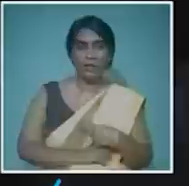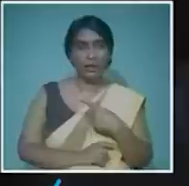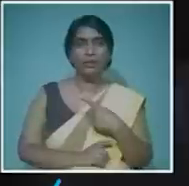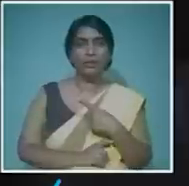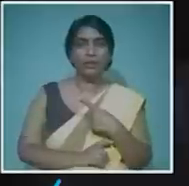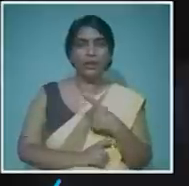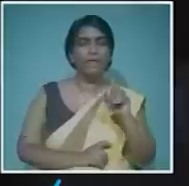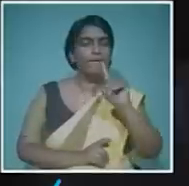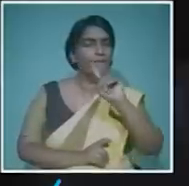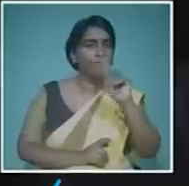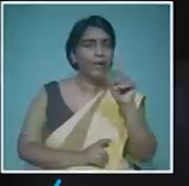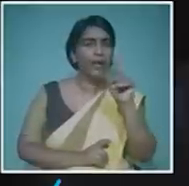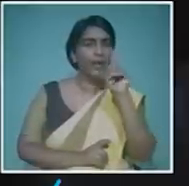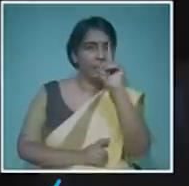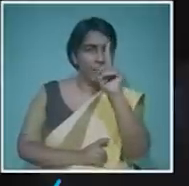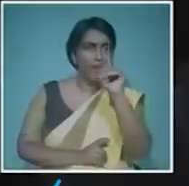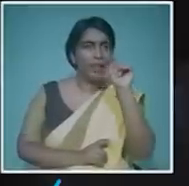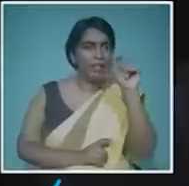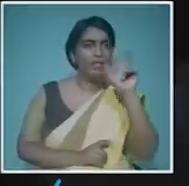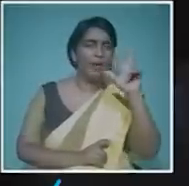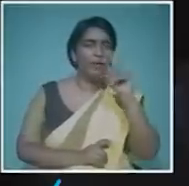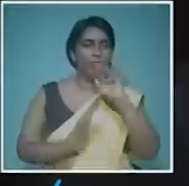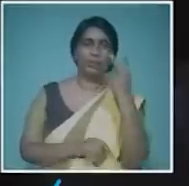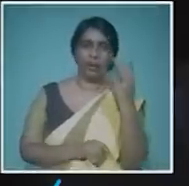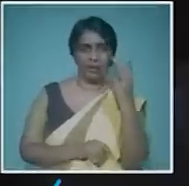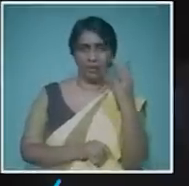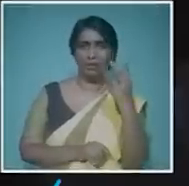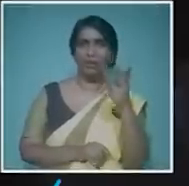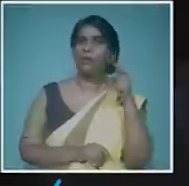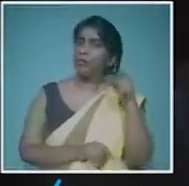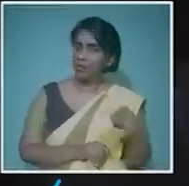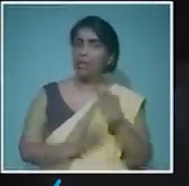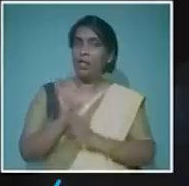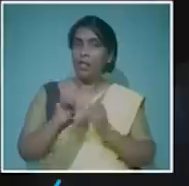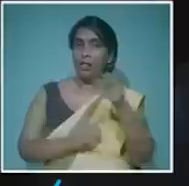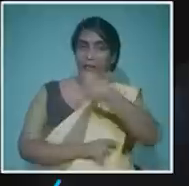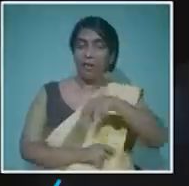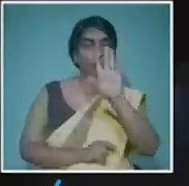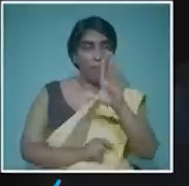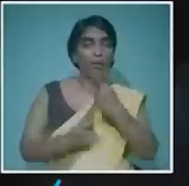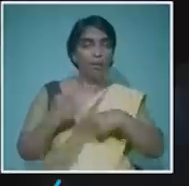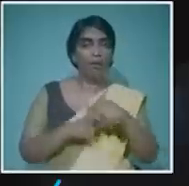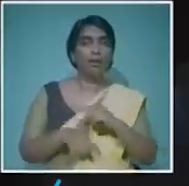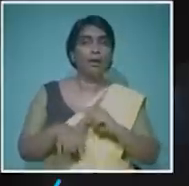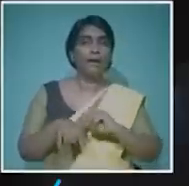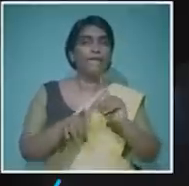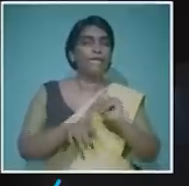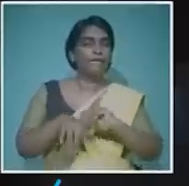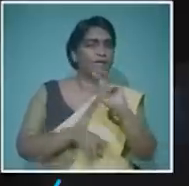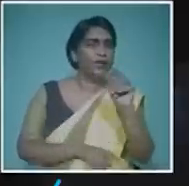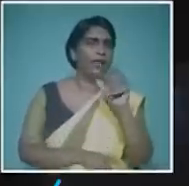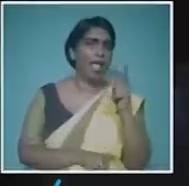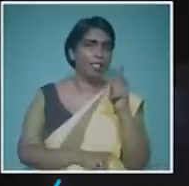දළවශයෙන් දවසකට විනාඩියකුත් දශම අටක් විනාඩි දෙකකට ආසන්න කාලයක් ලැබෙනවා. හැබැයි එහෙමනම් මේ මන්ත්‍රීවරු 35 දෙනාට අවම වශයෙන් විනාඩි 70කට